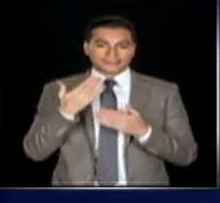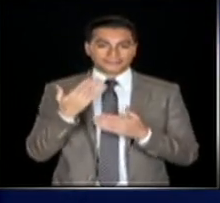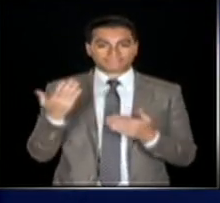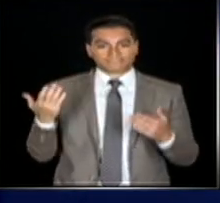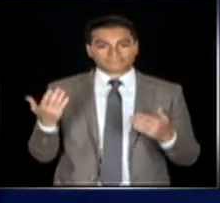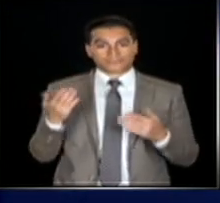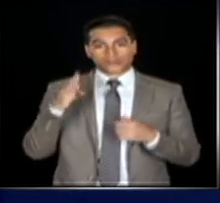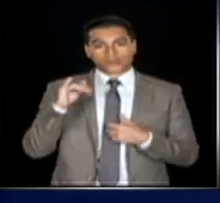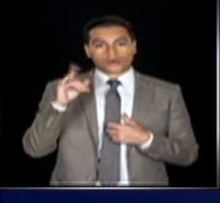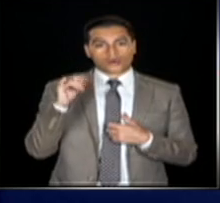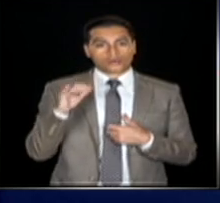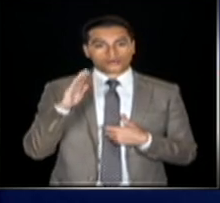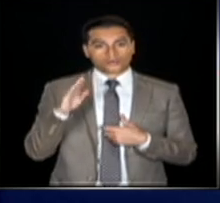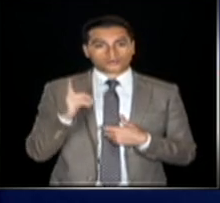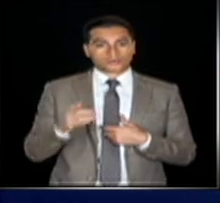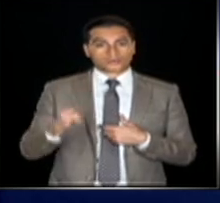كرولوس